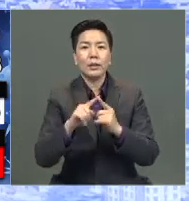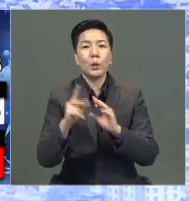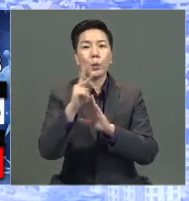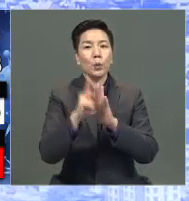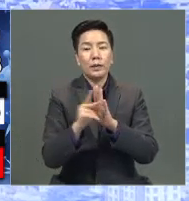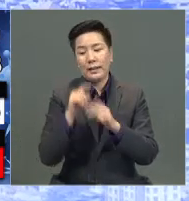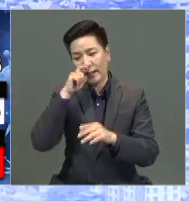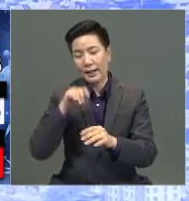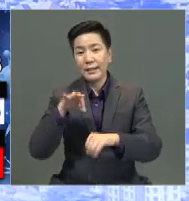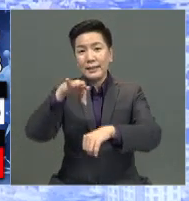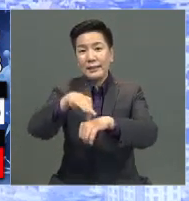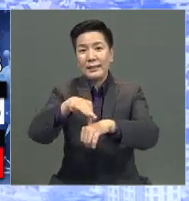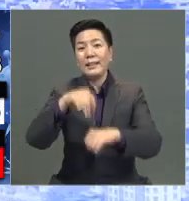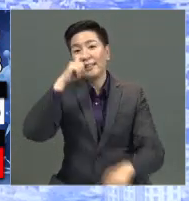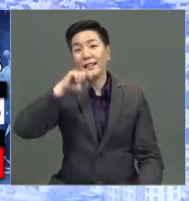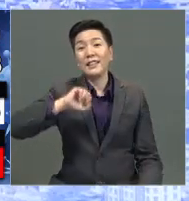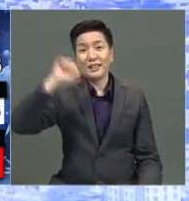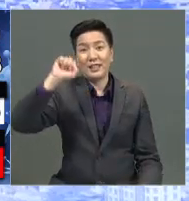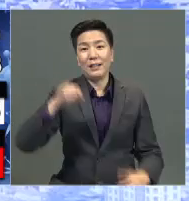มีวิถีใหม่นะครับส่วนการจัดเลี้ยงโต๊ะจงโต๊ะจีนแรงหลายตอนนี้ไม่ได้มีข้อห้ามนะครับทำได้ทั้งหมดนะครับแต่ว่าท่านก็ต้องมีเว้นระยะห่างที่ว่าเวลาเปิดหน้ากากมาแล้วซดน้ำนุ่นนี่นั่นที่ตั้งหลายต้องมั่นใจได้ว่าไม่เป็นกระเด็นโดนใครขณะเดียวกันต้องใช้ช้อนกลางที่เป็นของส่วนตัวก็กลับไปหลักการเดิมทั้งหมดเราก็จะปลอดโรคปลอดภัยครับครับผมครับให้มีเป็นการทำเพิ่มเติมนะครับผมมีอะไรจะฝากทิ้งท้ายไหมครับก็ฝากไว้อยู่แค่นี้ทวนอีกครั้งหนึ่งนะครับอยู่ห่างไว้ใส่แมสกันมันล้างมือถือหลักสะอาดปราศจากแออัดเคร่งครัดไทยชนะ6